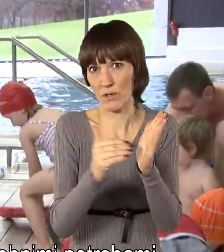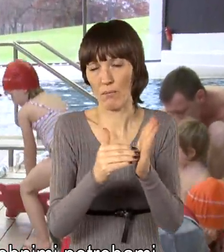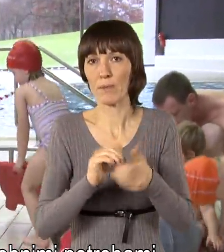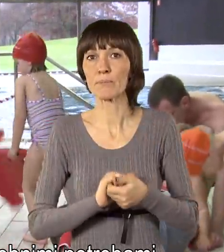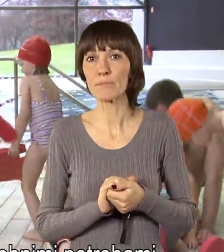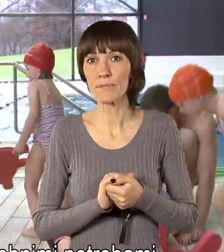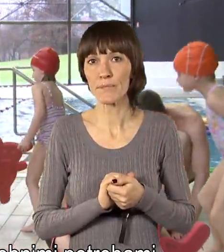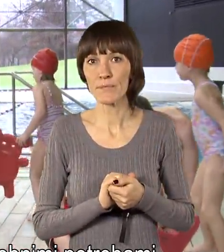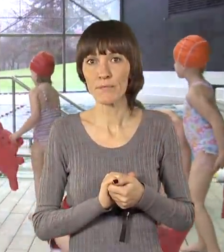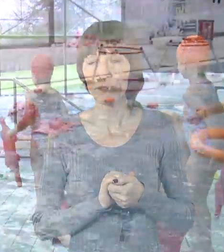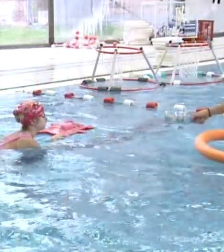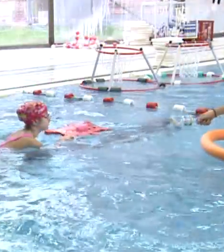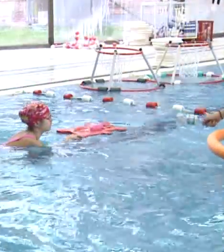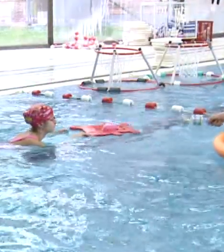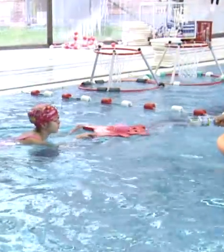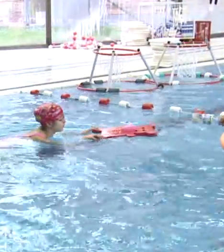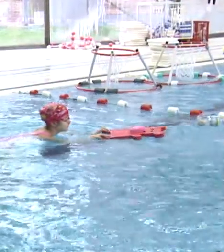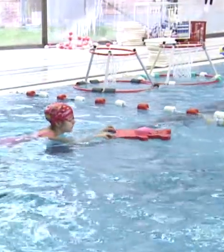tudi ustrezne licence.